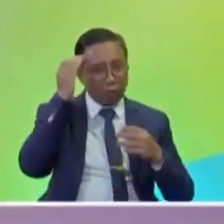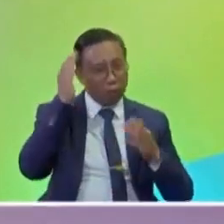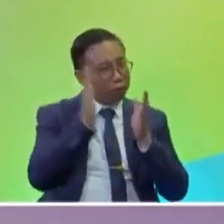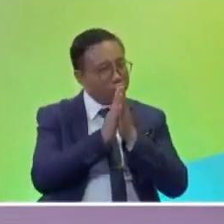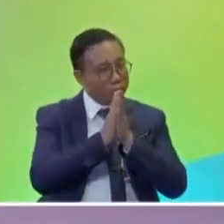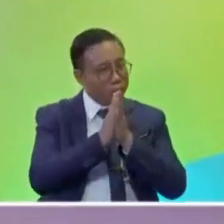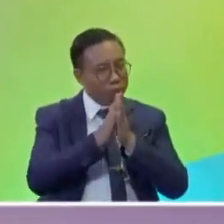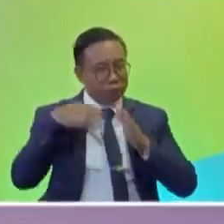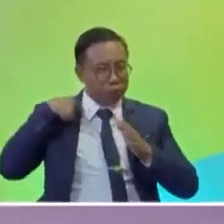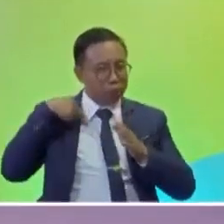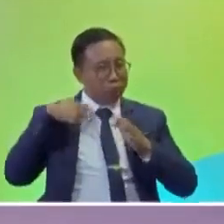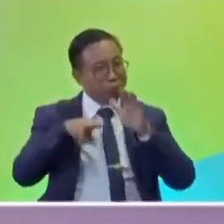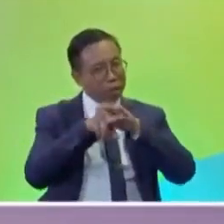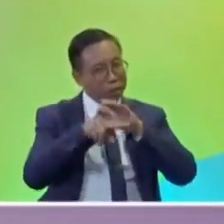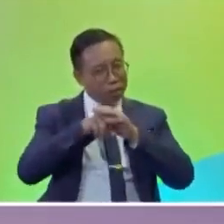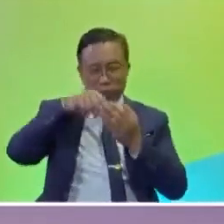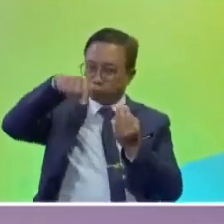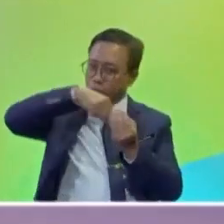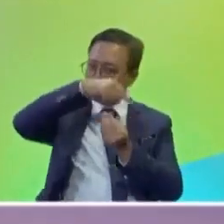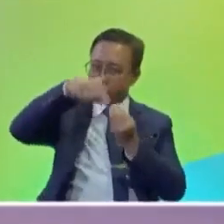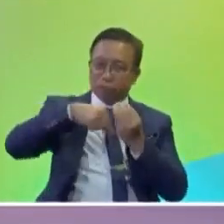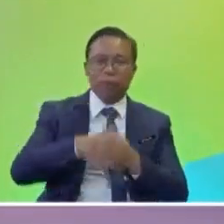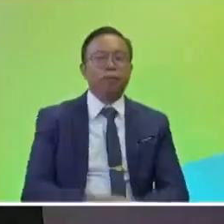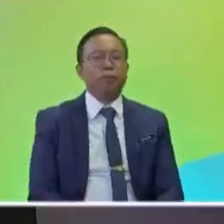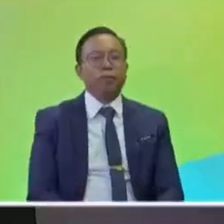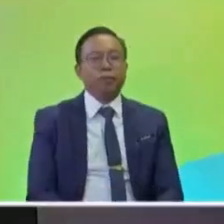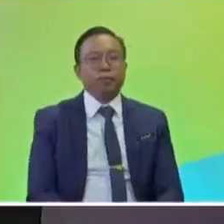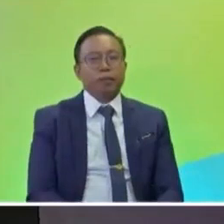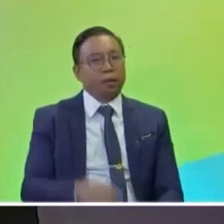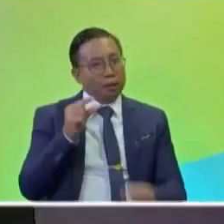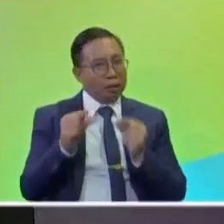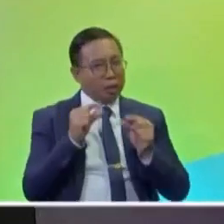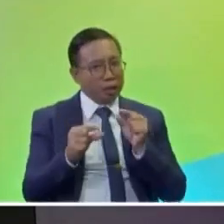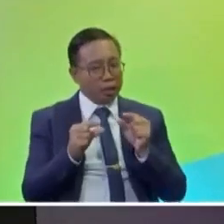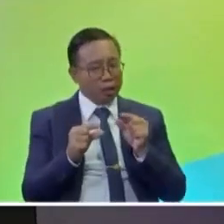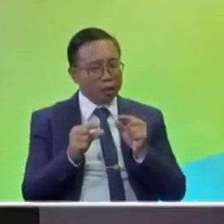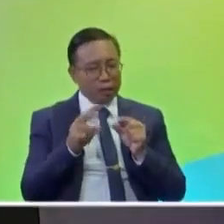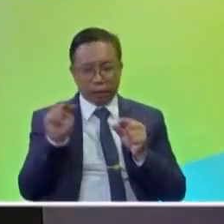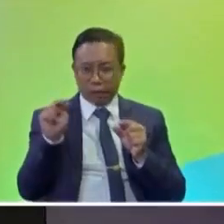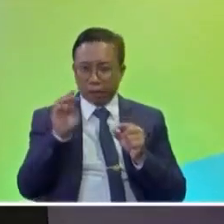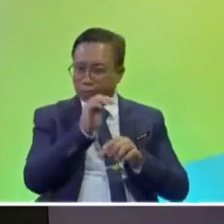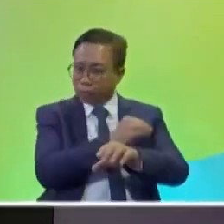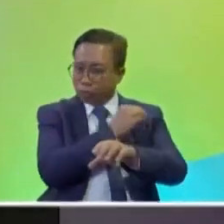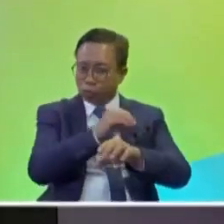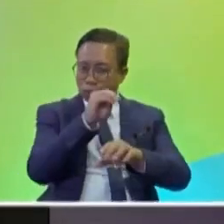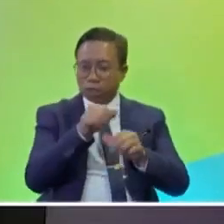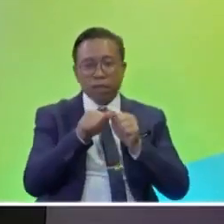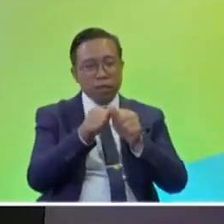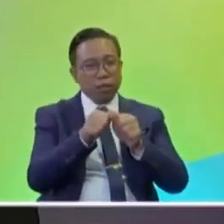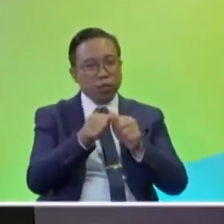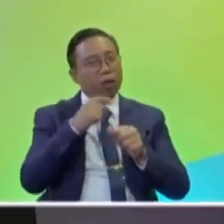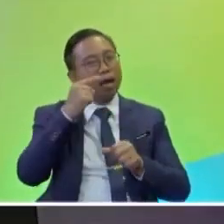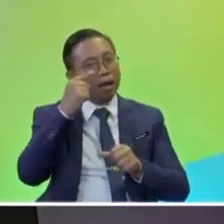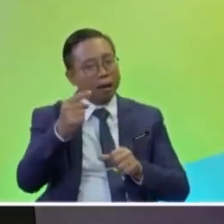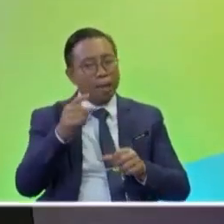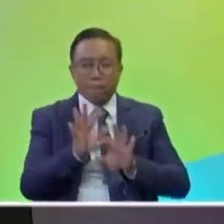mana nak hentak, macam mana nak pusing. Betul. Jadi pergerakan, muzik dan ikut arahan juga penting